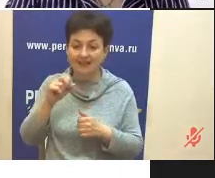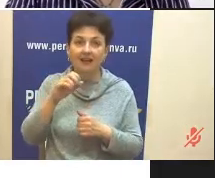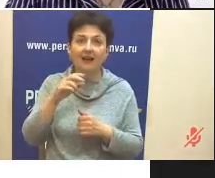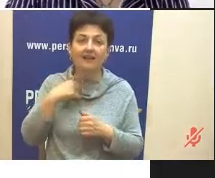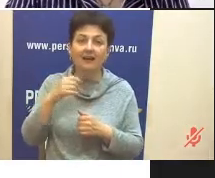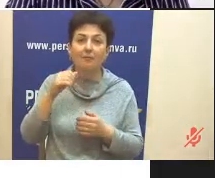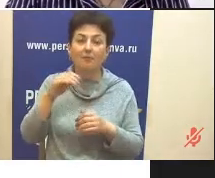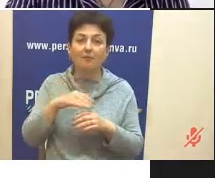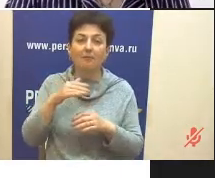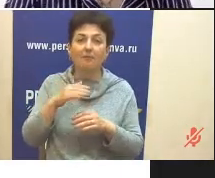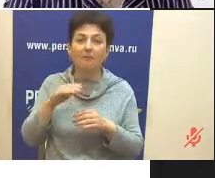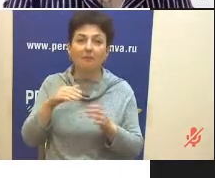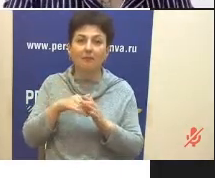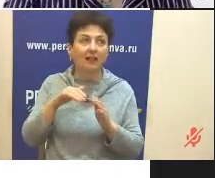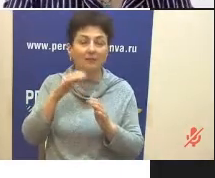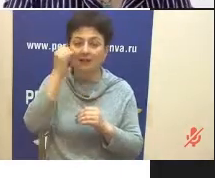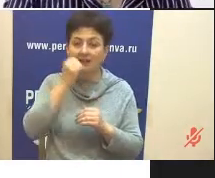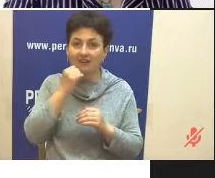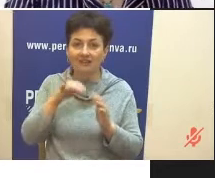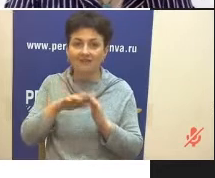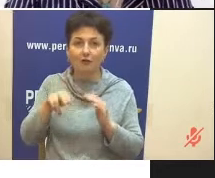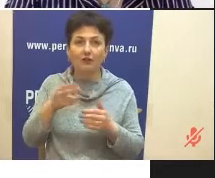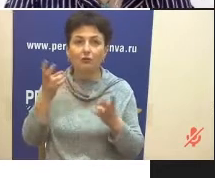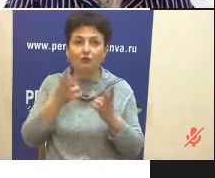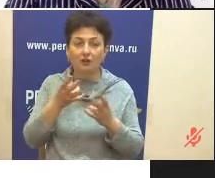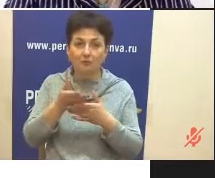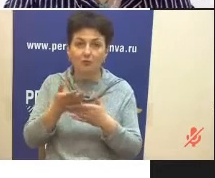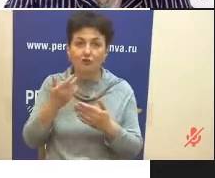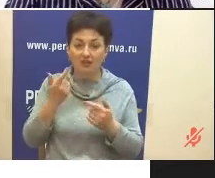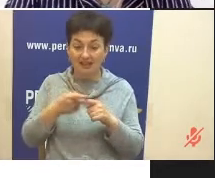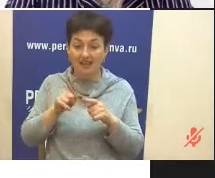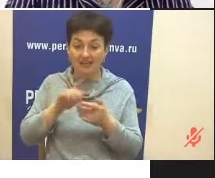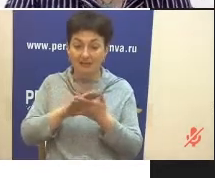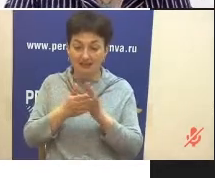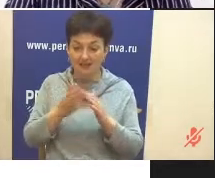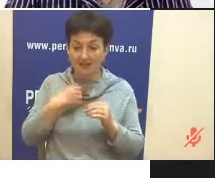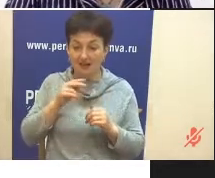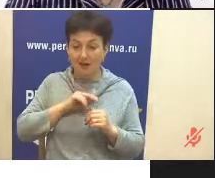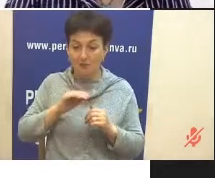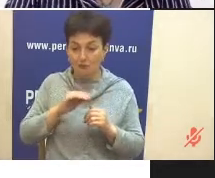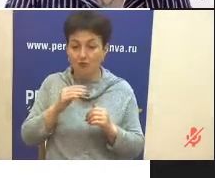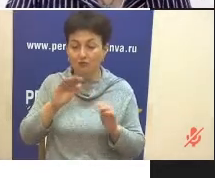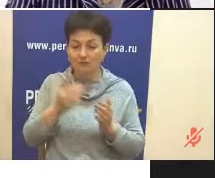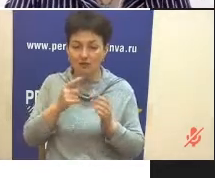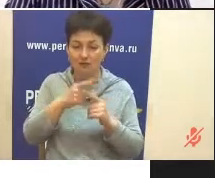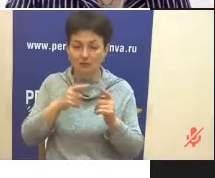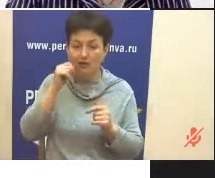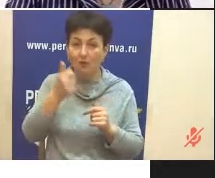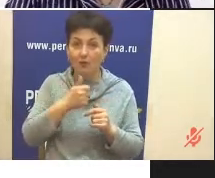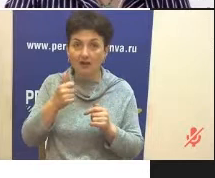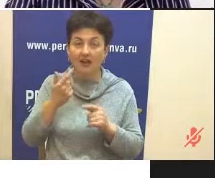благотворительного фонда «Нужна помощь». И работаю я на этой позиции меньше, чем полгода. До этого я работала